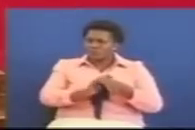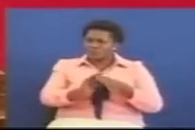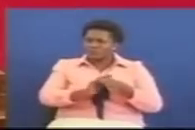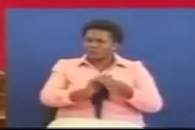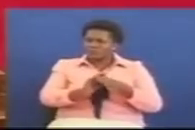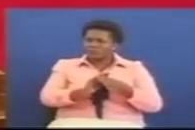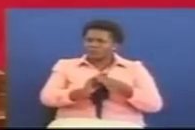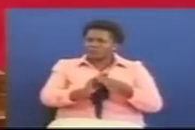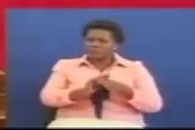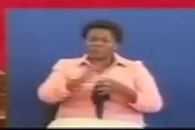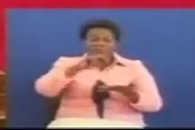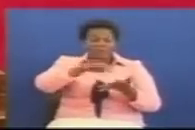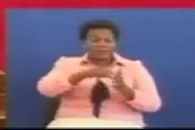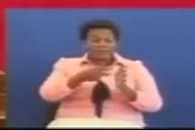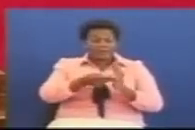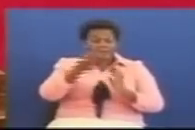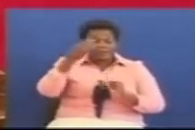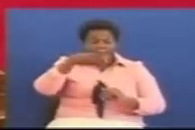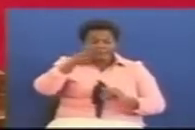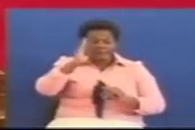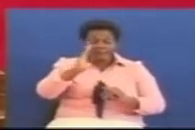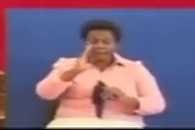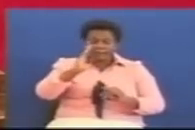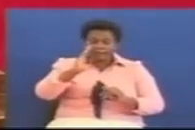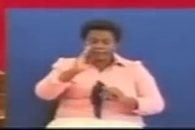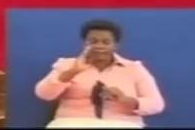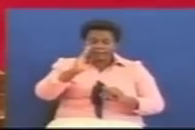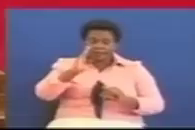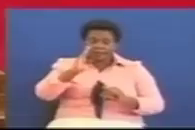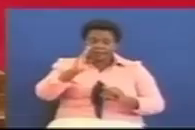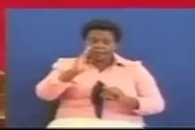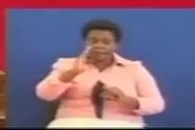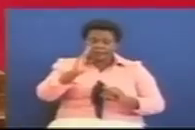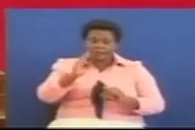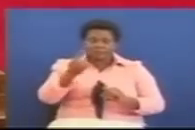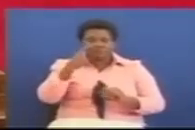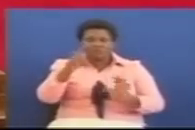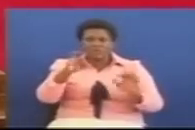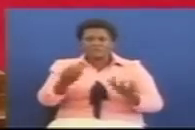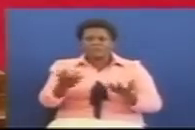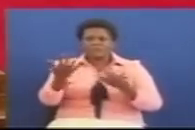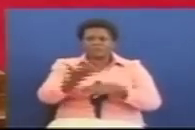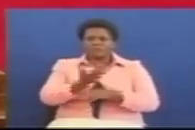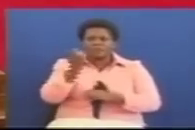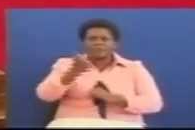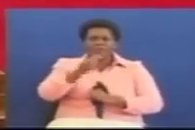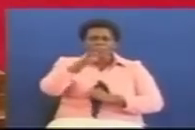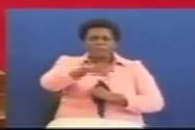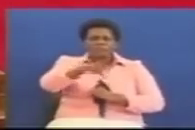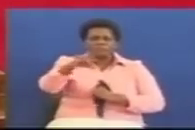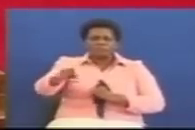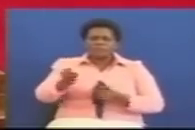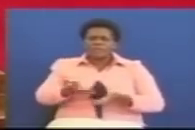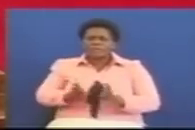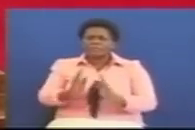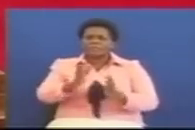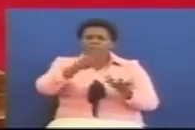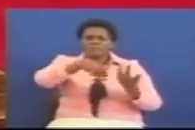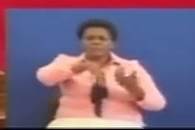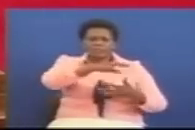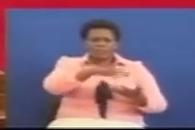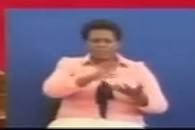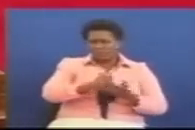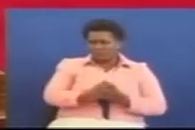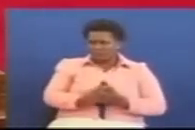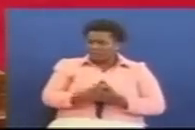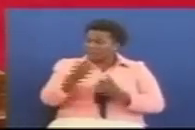kuhusu mkakati wa serikali katika kuhakikisha tunapata masoko ya uhakika ya mazao mchanganyiko pamoja na zao la